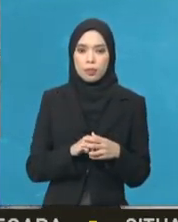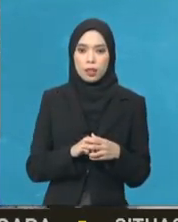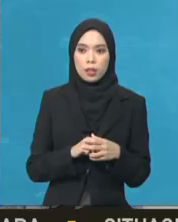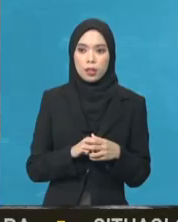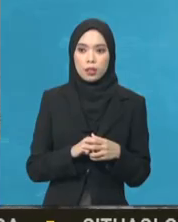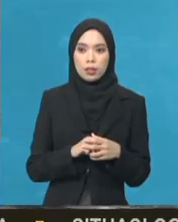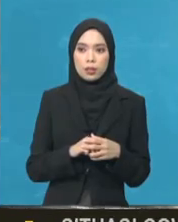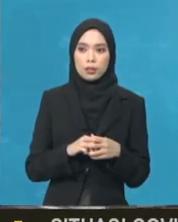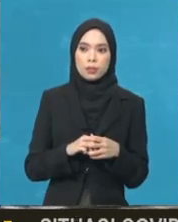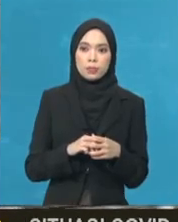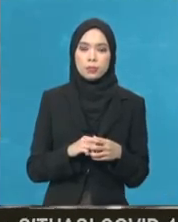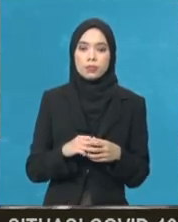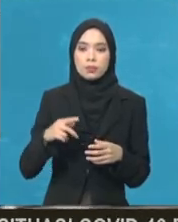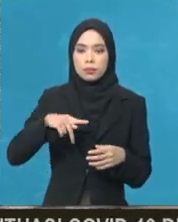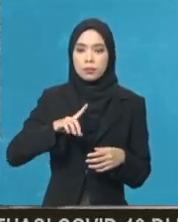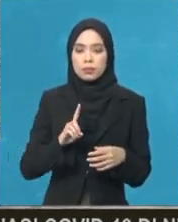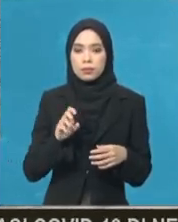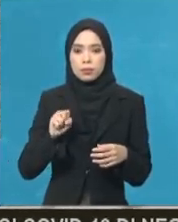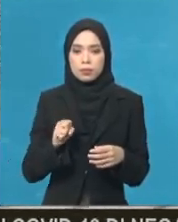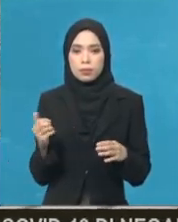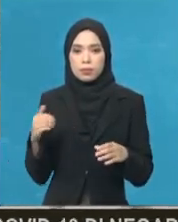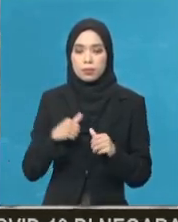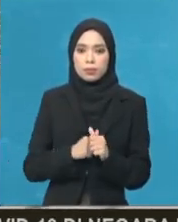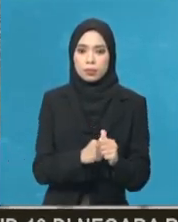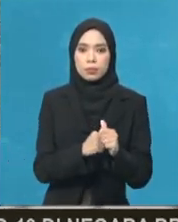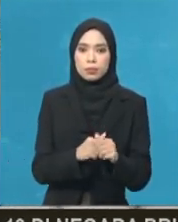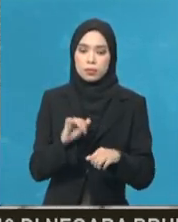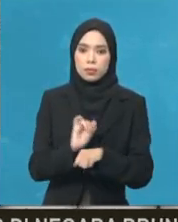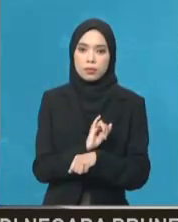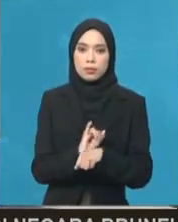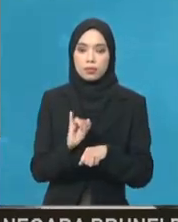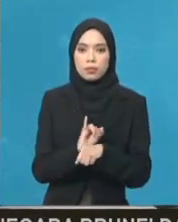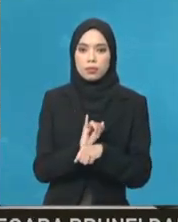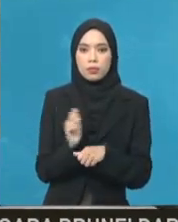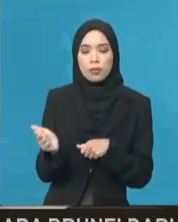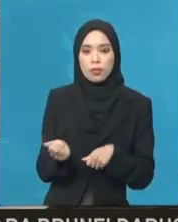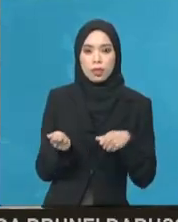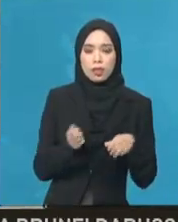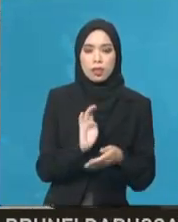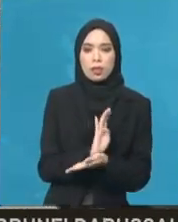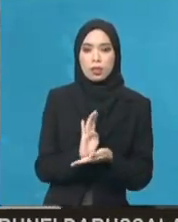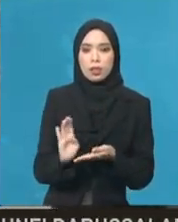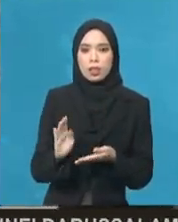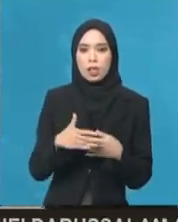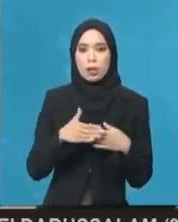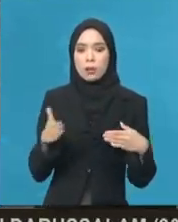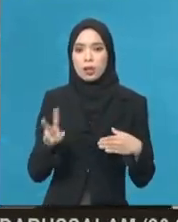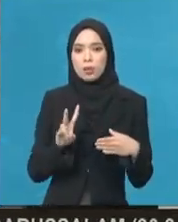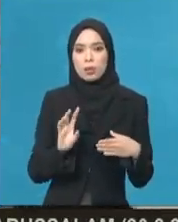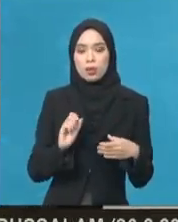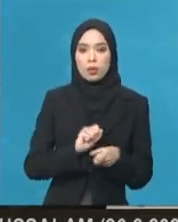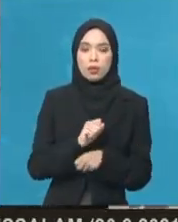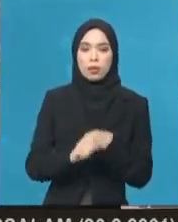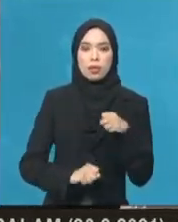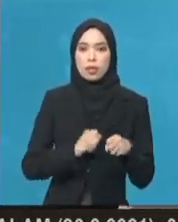selaku pengarah urusan PDS terlibat dalam industri agribisnis lebih 20 tahun uses amal yang